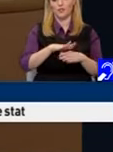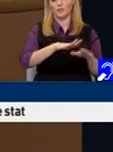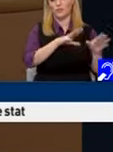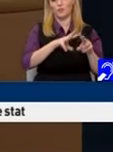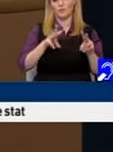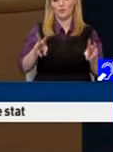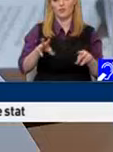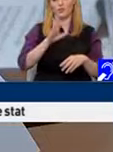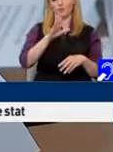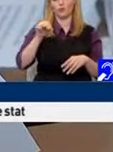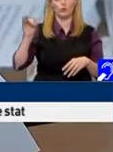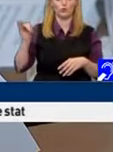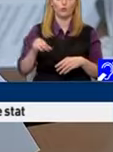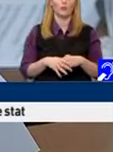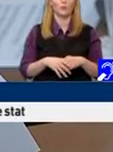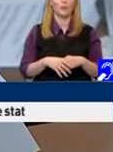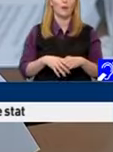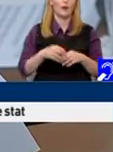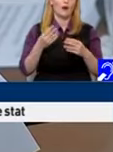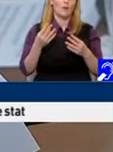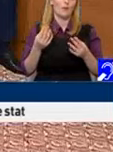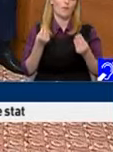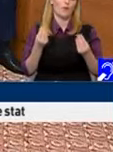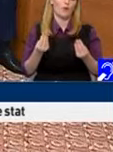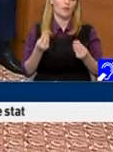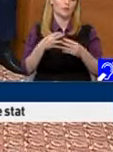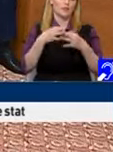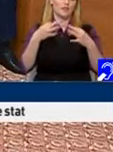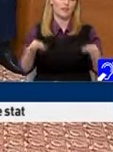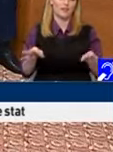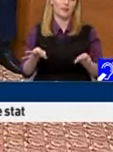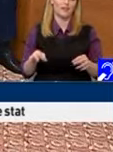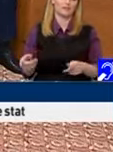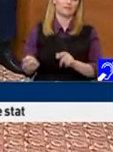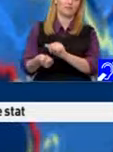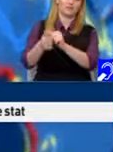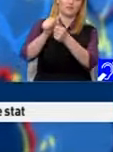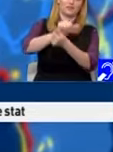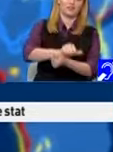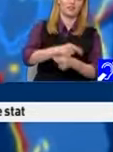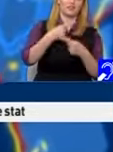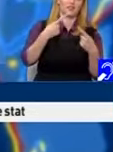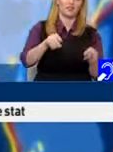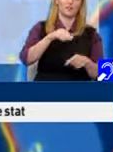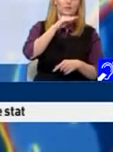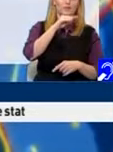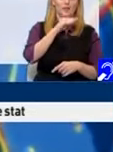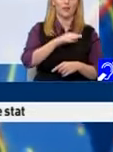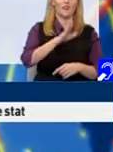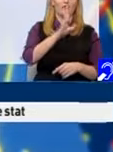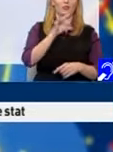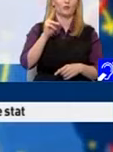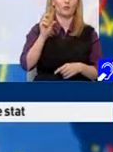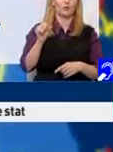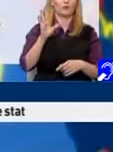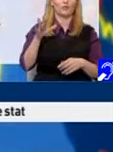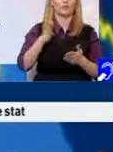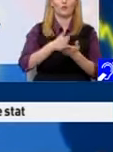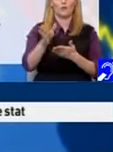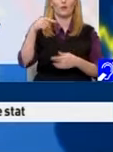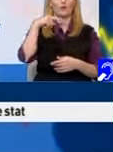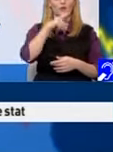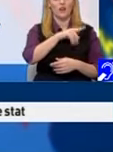viceministru al economiei. Proaspăt eliberați, toți aceștia au ajuns și în funcțiile de secretar de stat. Vitalie Iurcu va fi responsabil de domeniul